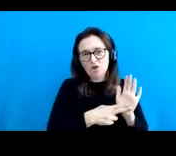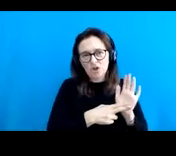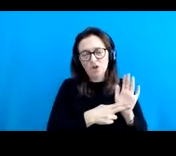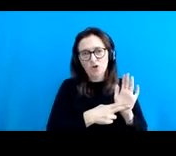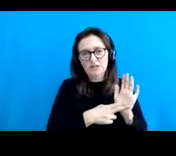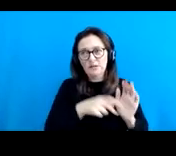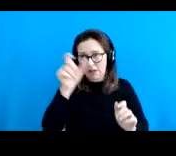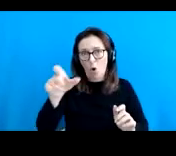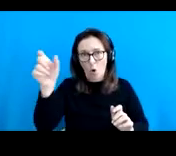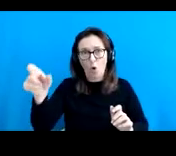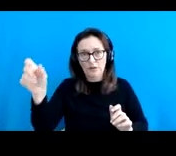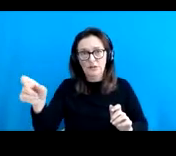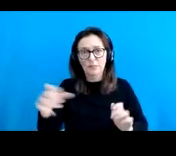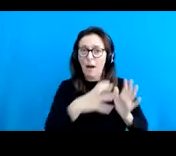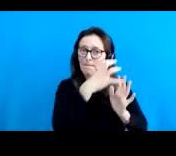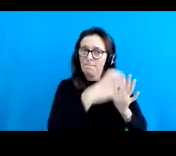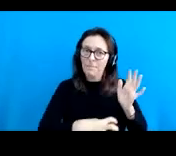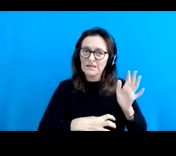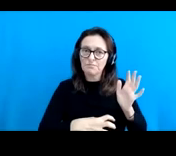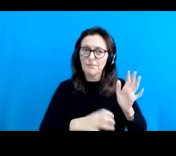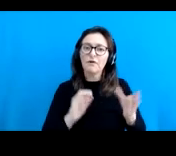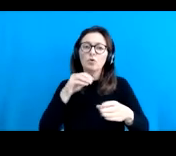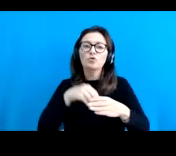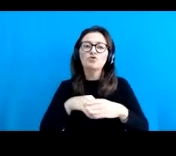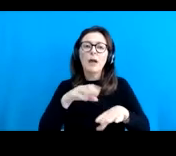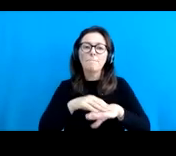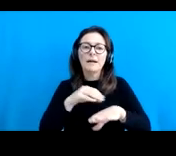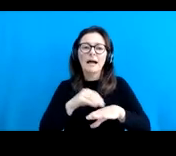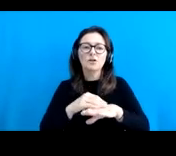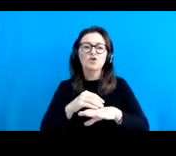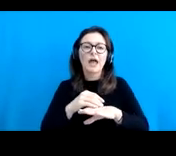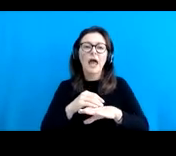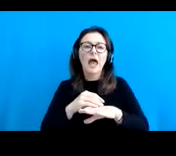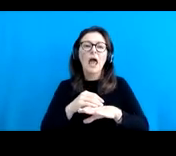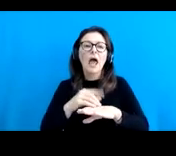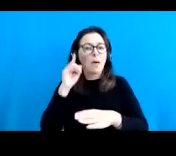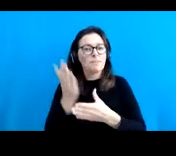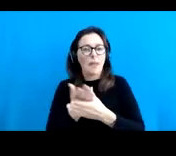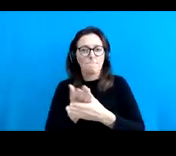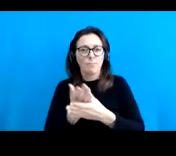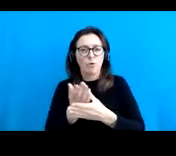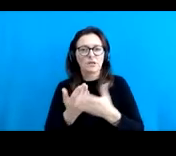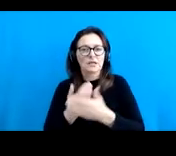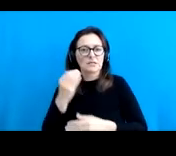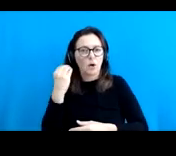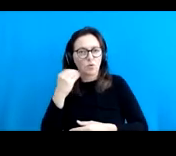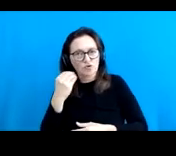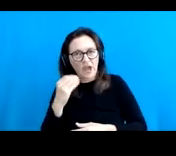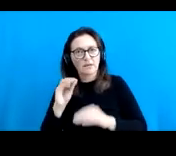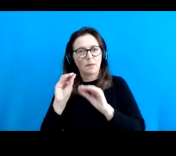razvoju, prispevek vključuje praktične napotke za učenje, določene posebnosti, ki so v pomoč